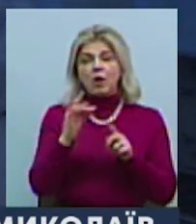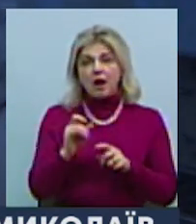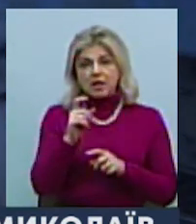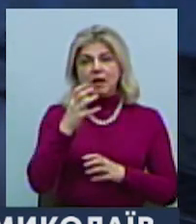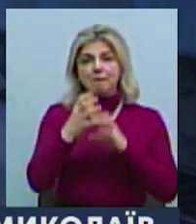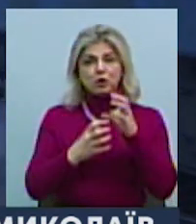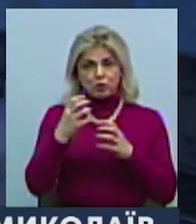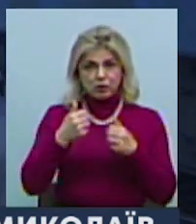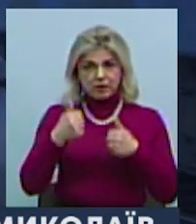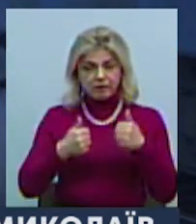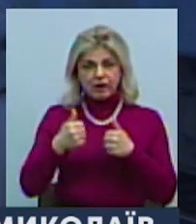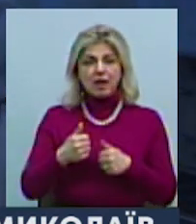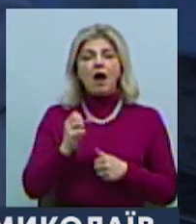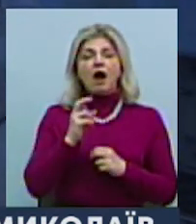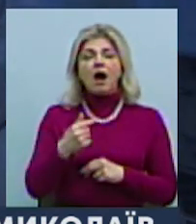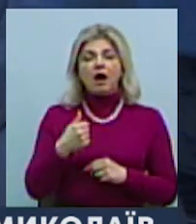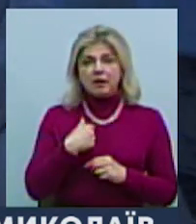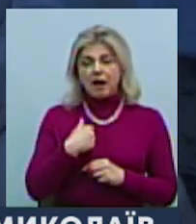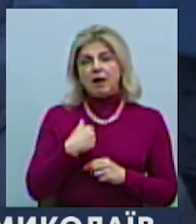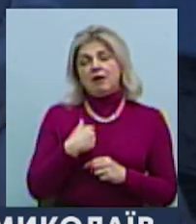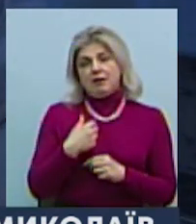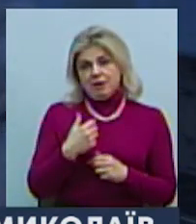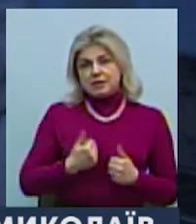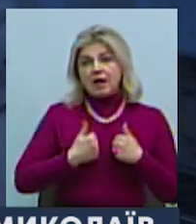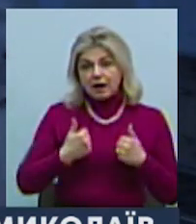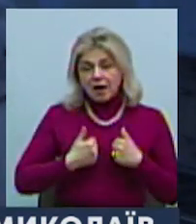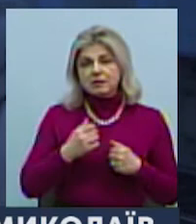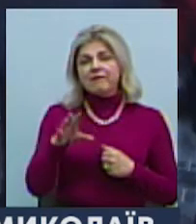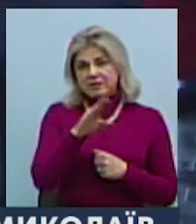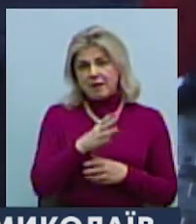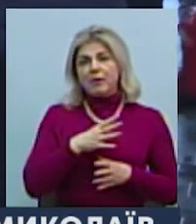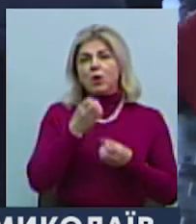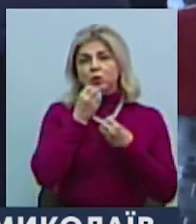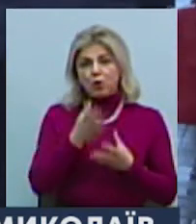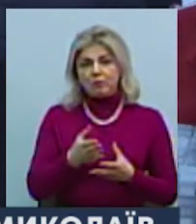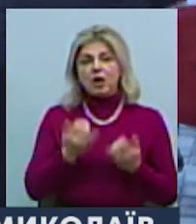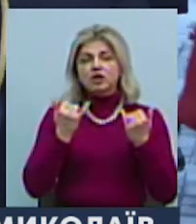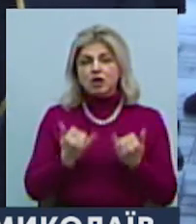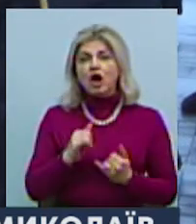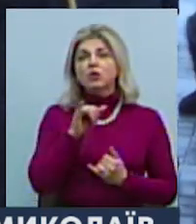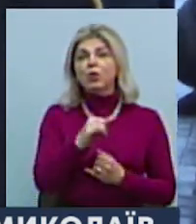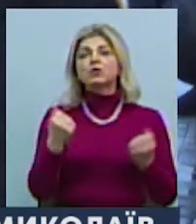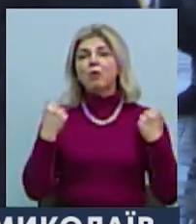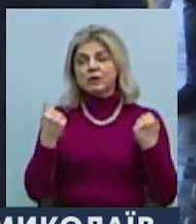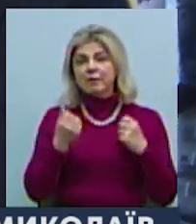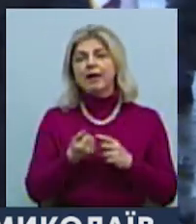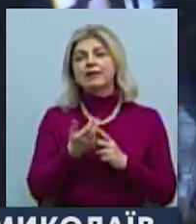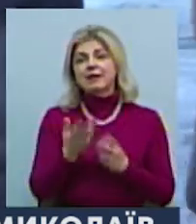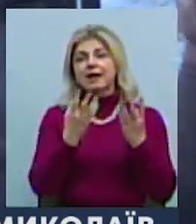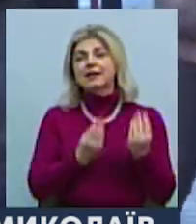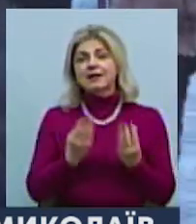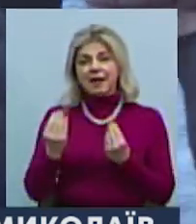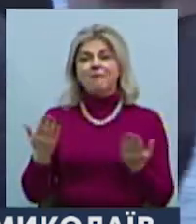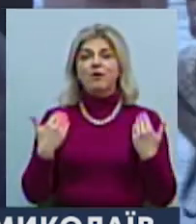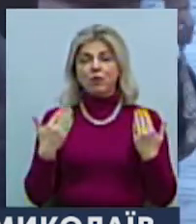так як катаюсь на змаганнях досить довго, то в принципі все було добре. Зараз у спортсменів кілька днів відпочинку. Навесні